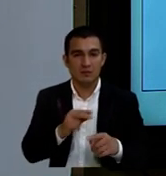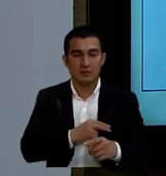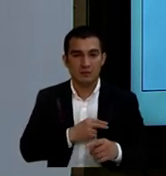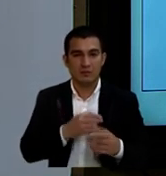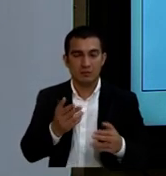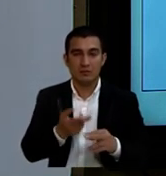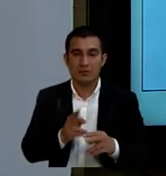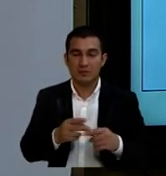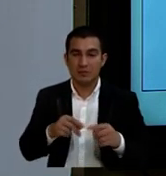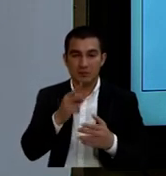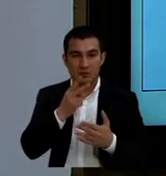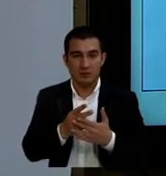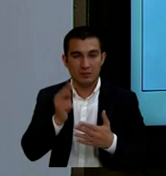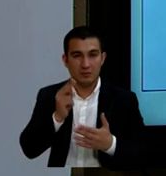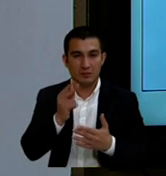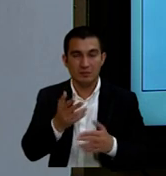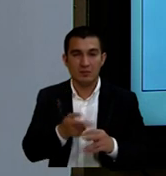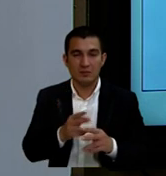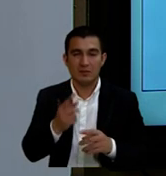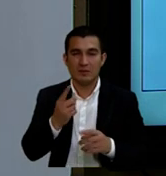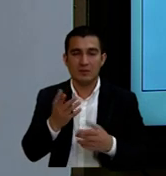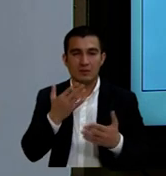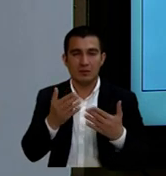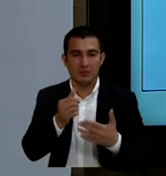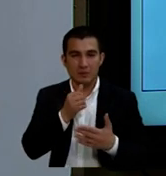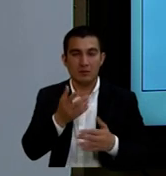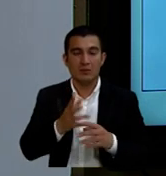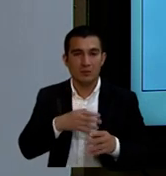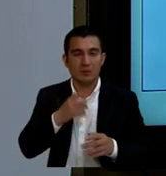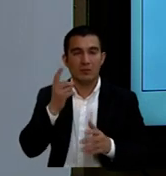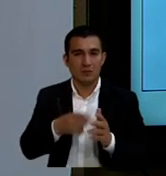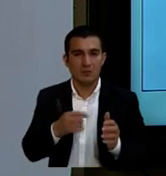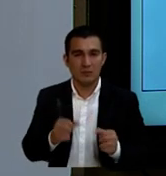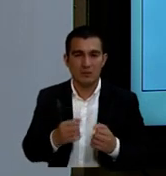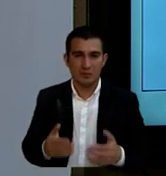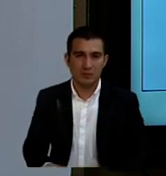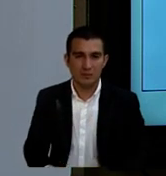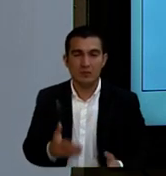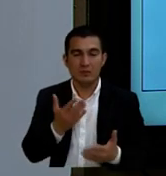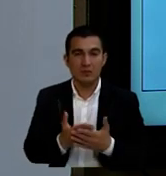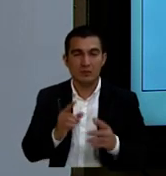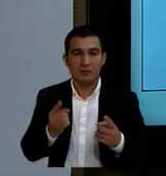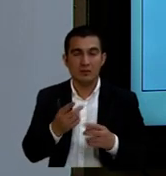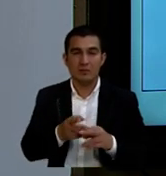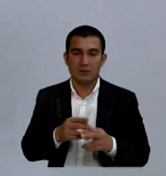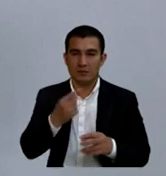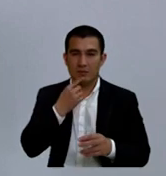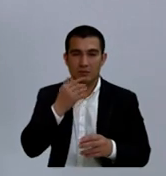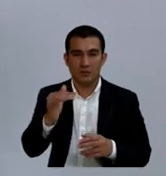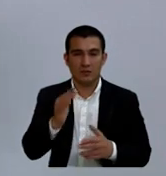bilan gaplashayotganingizni biroz suhbat qurganingizdan keyin bilib olsangiz bo'ladi. Negaki uning tilida